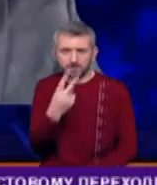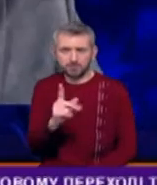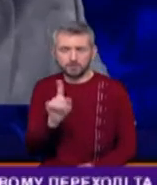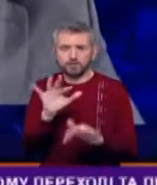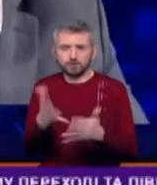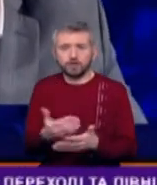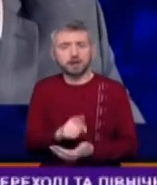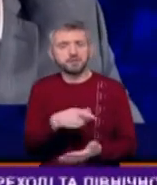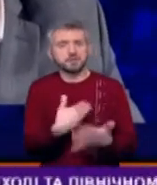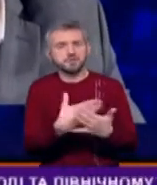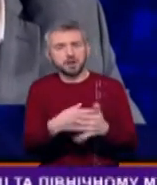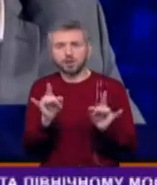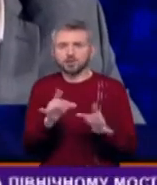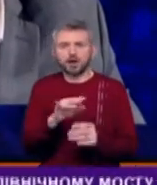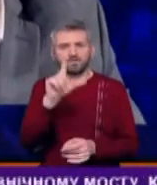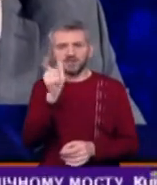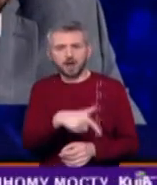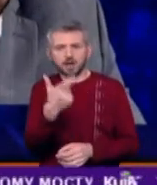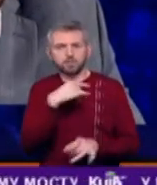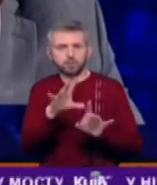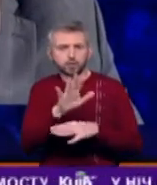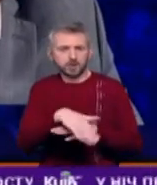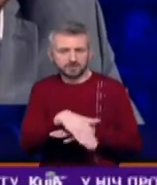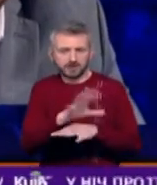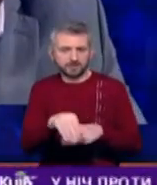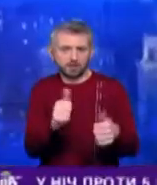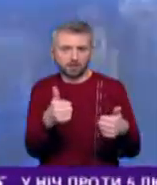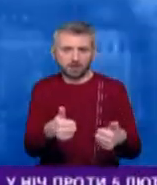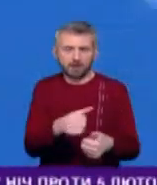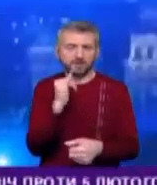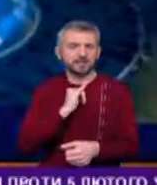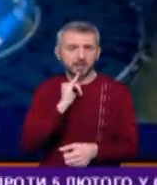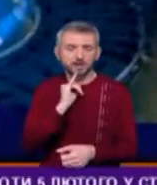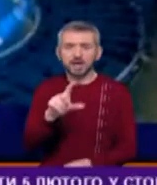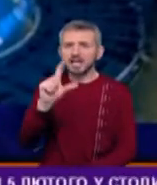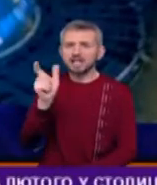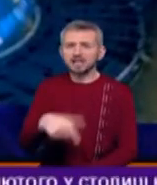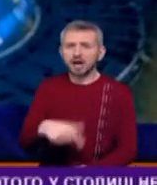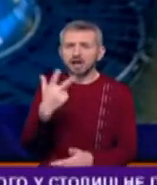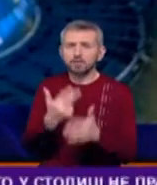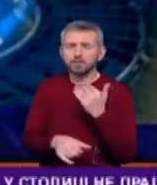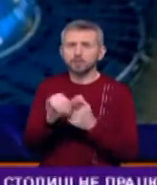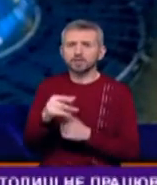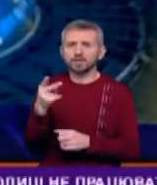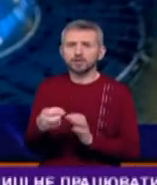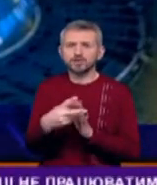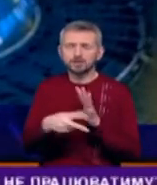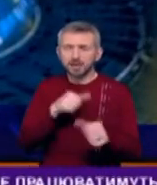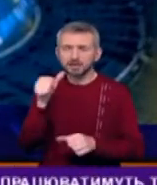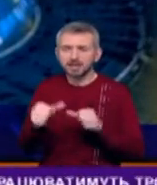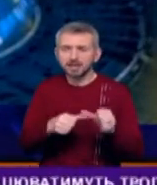ж наводять приклади, що вон в Італії популісти, і все окей, в Італії, Ісландії. Вибачте, Італія провалилася, в них 2018